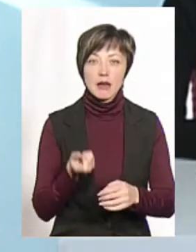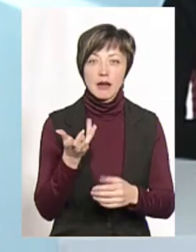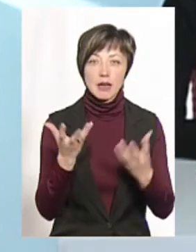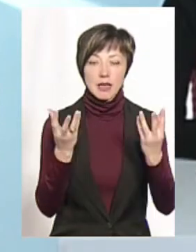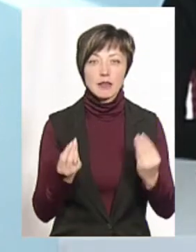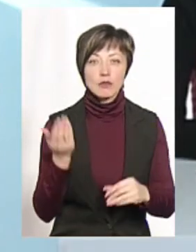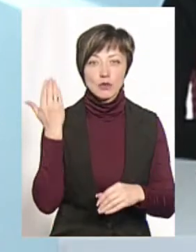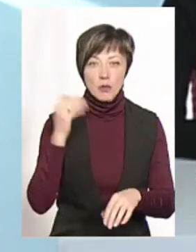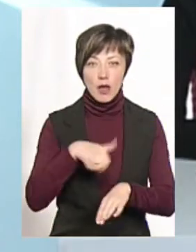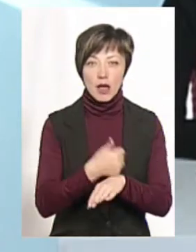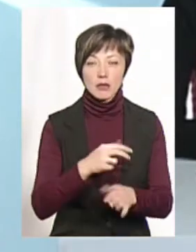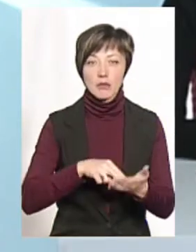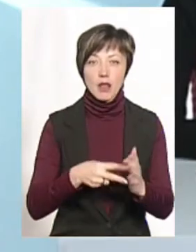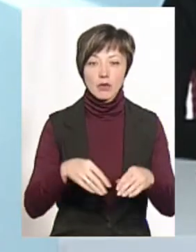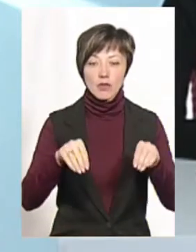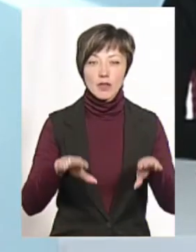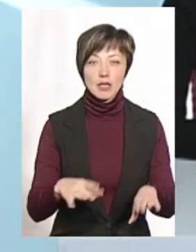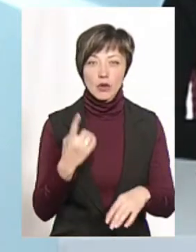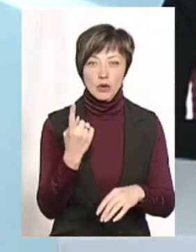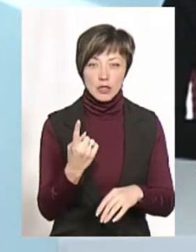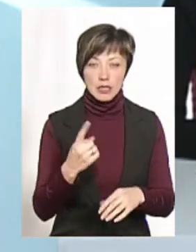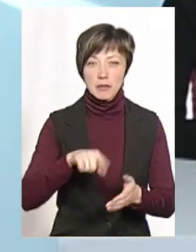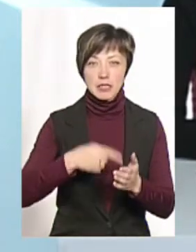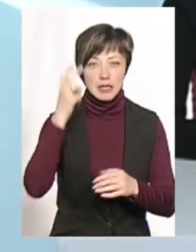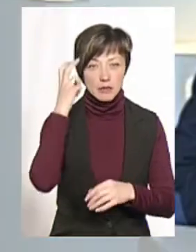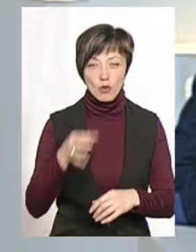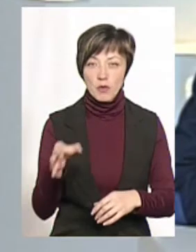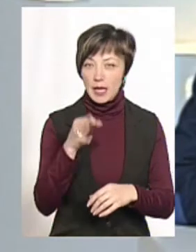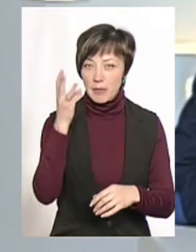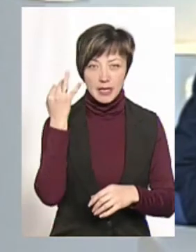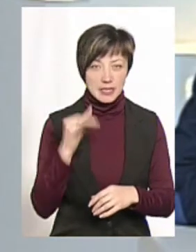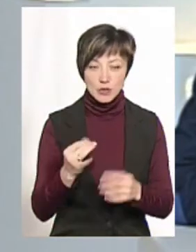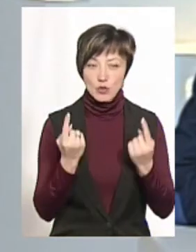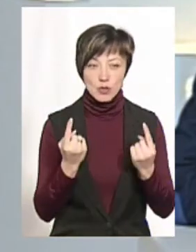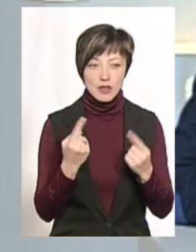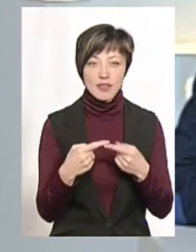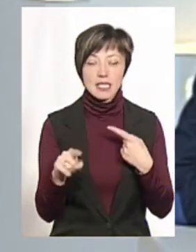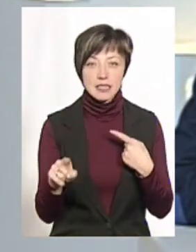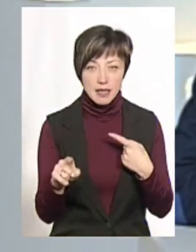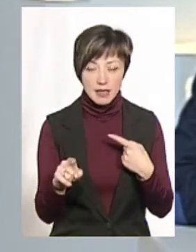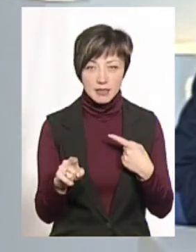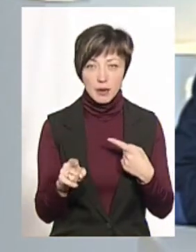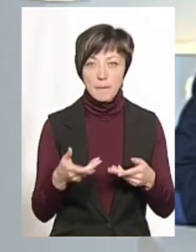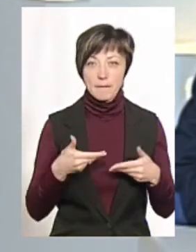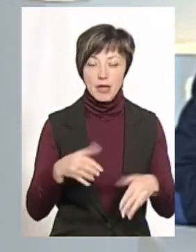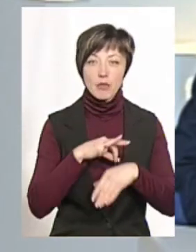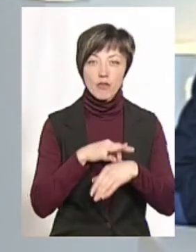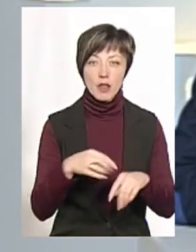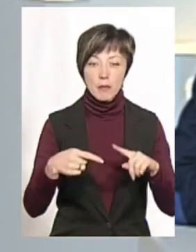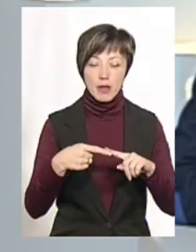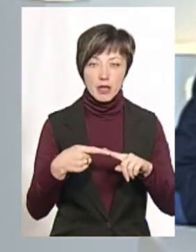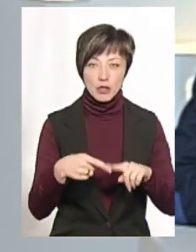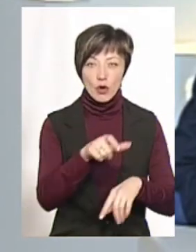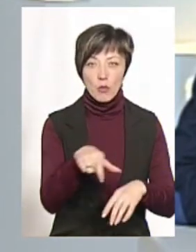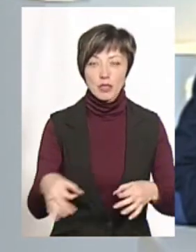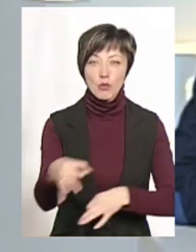тому генплан ухвалило одне з міст Київської області. Ну, Хмельницький суттєво в тому відрізняється. Ми провели перше